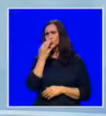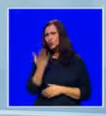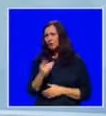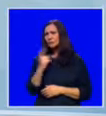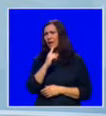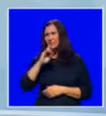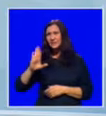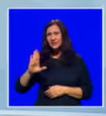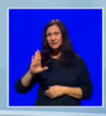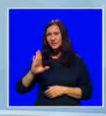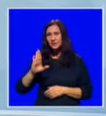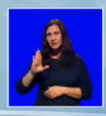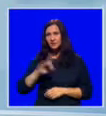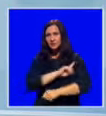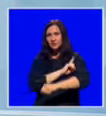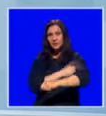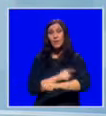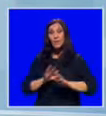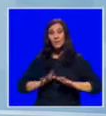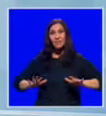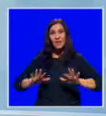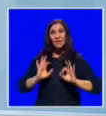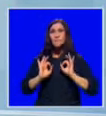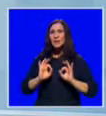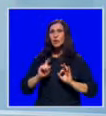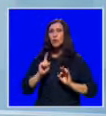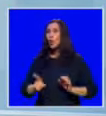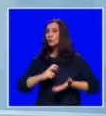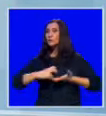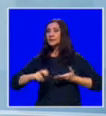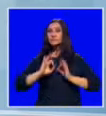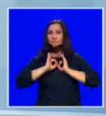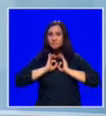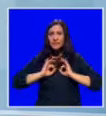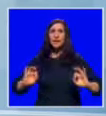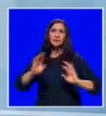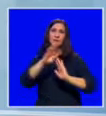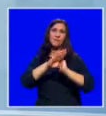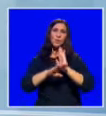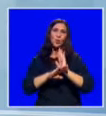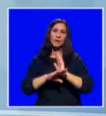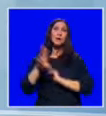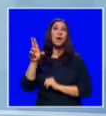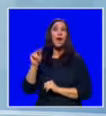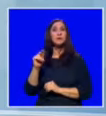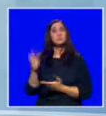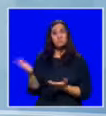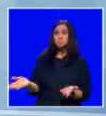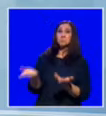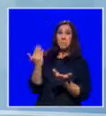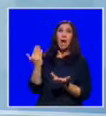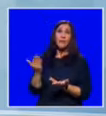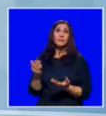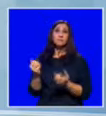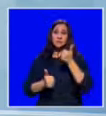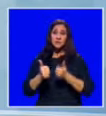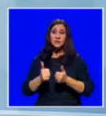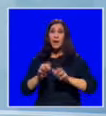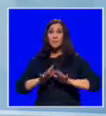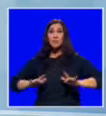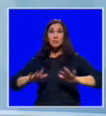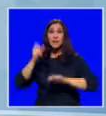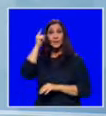сме единствената сила на терен в момента, която излезе с ясна програма и казахме, хайде, нека да се състезаваме на